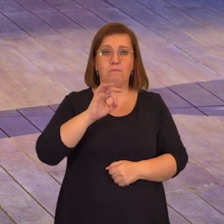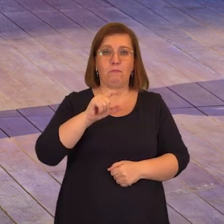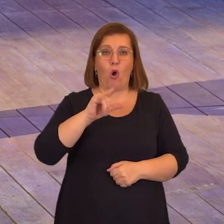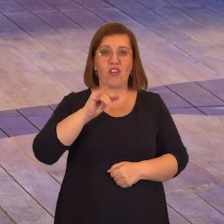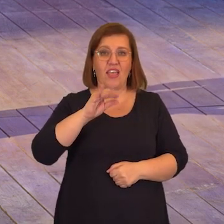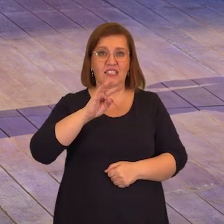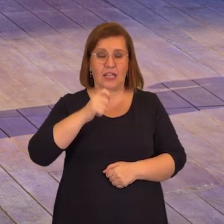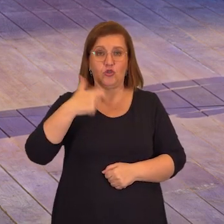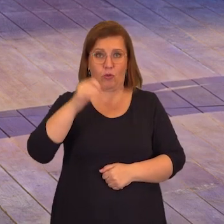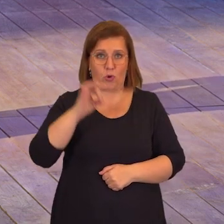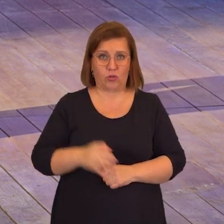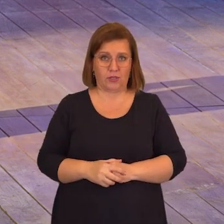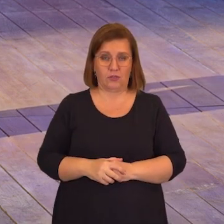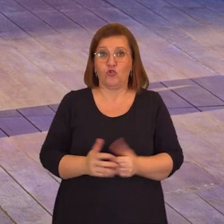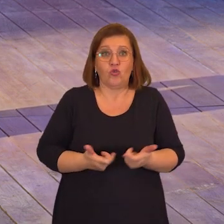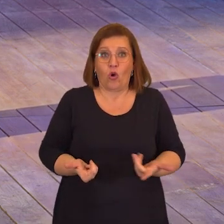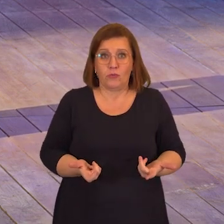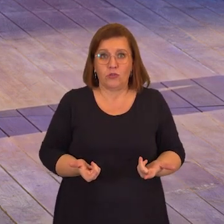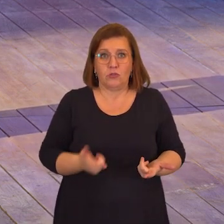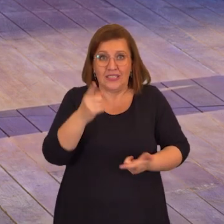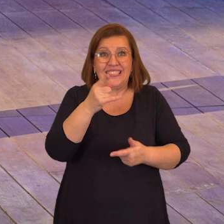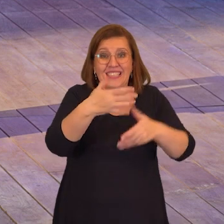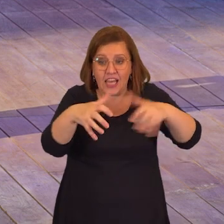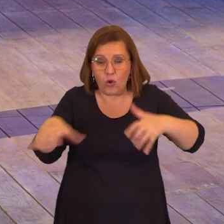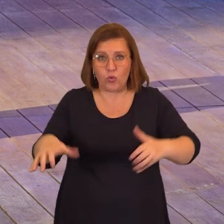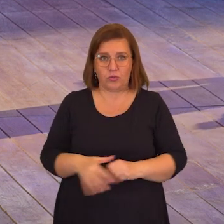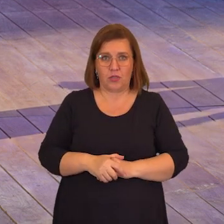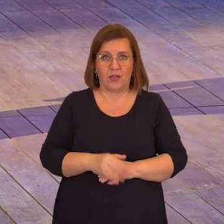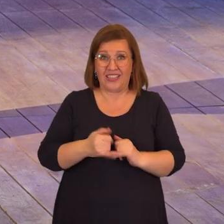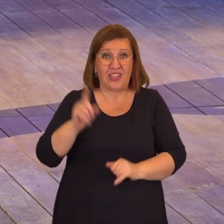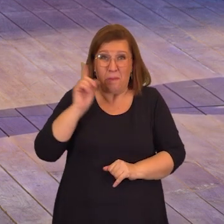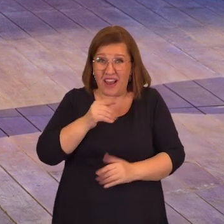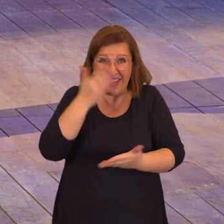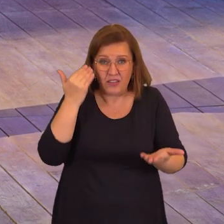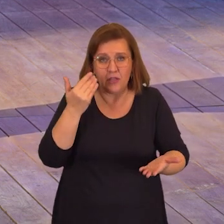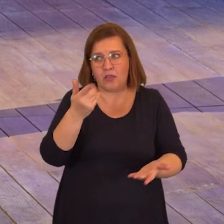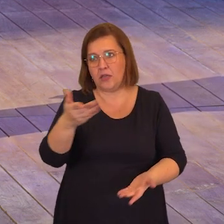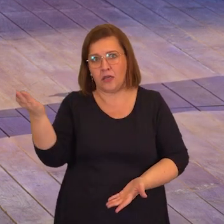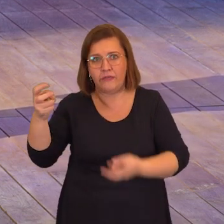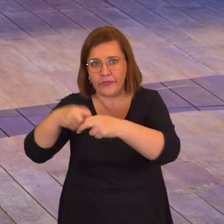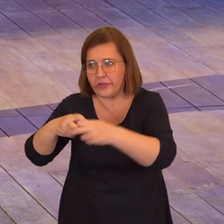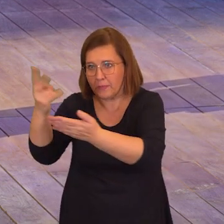Segregujcie śmieci. A jeżeli naprawdę nie wiecie, co macie z tym zrobić, to na Boga przeczytajcie w internecie.